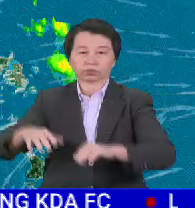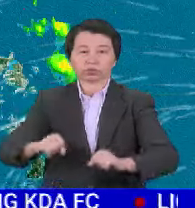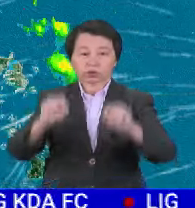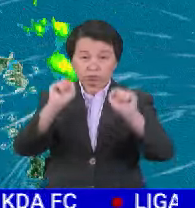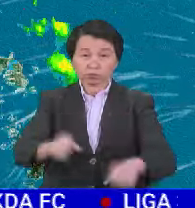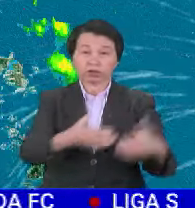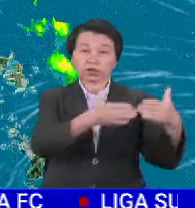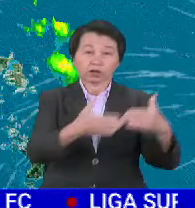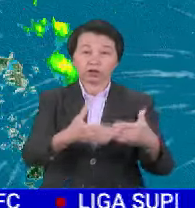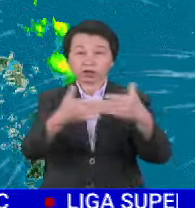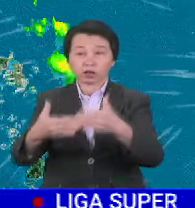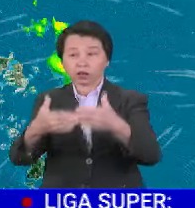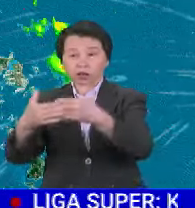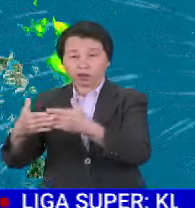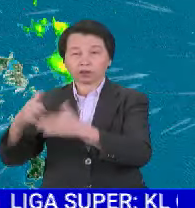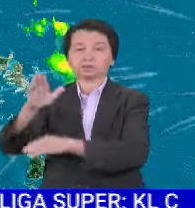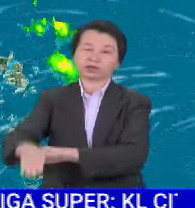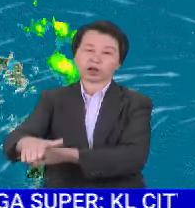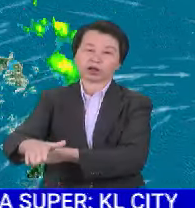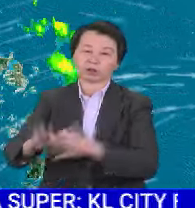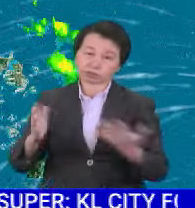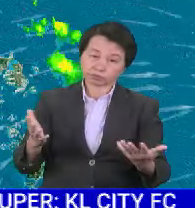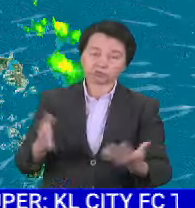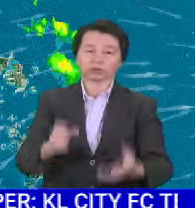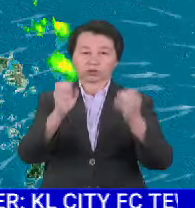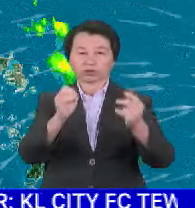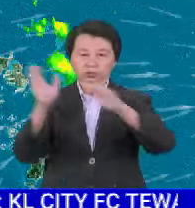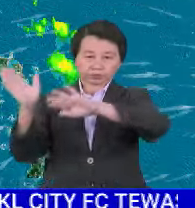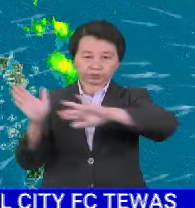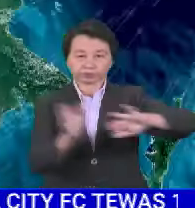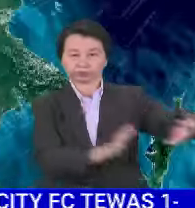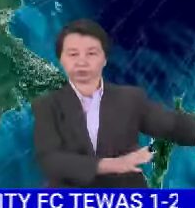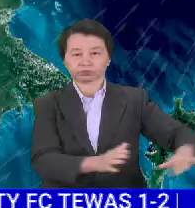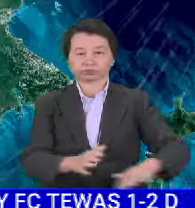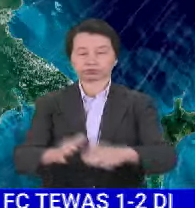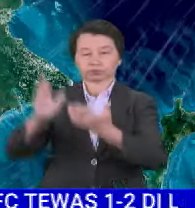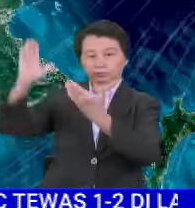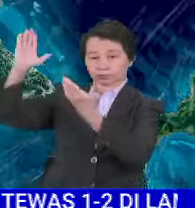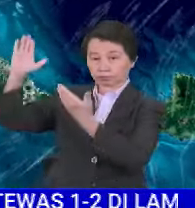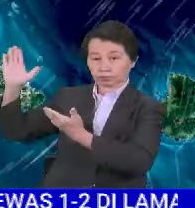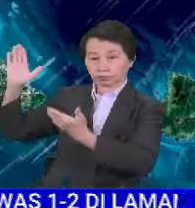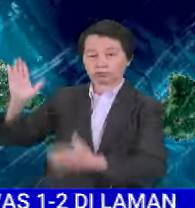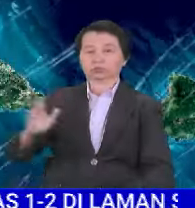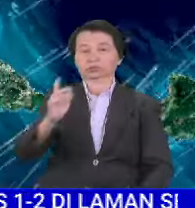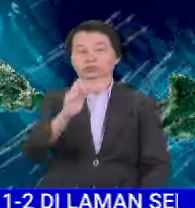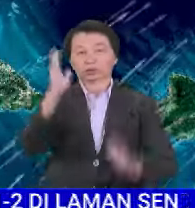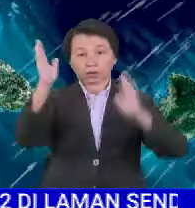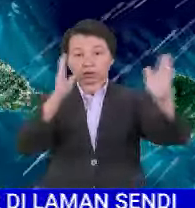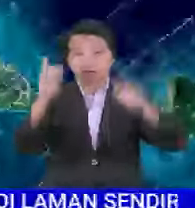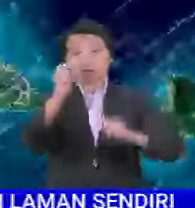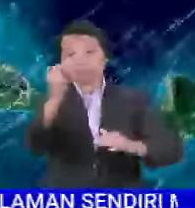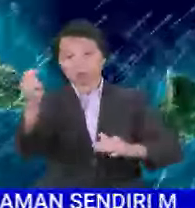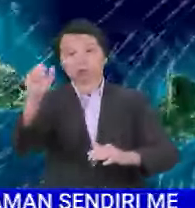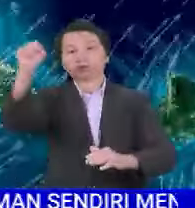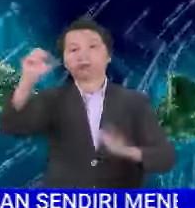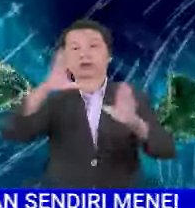boleh berlarutan sehingga ke lewat petang nanti. Baik, seterusnya kita lihat pula keadaan cuaca di sebelah Malaysia Timur. Di sini